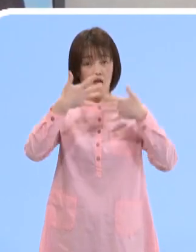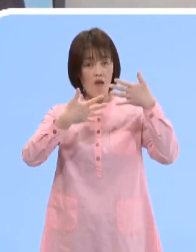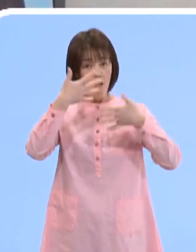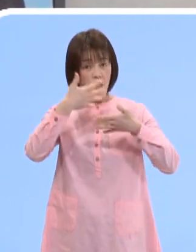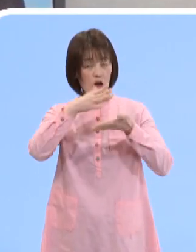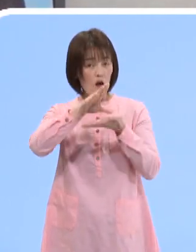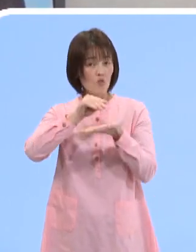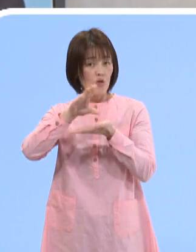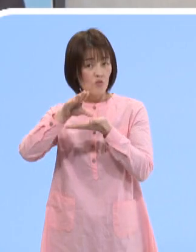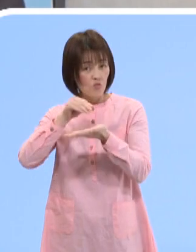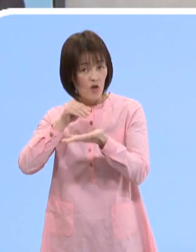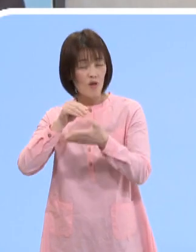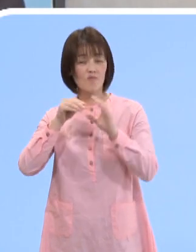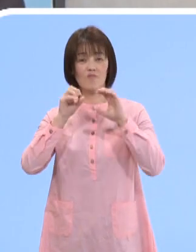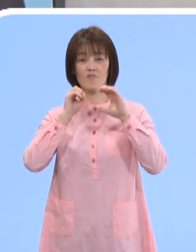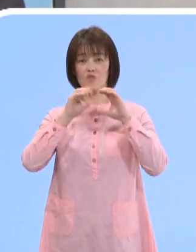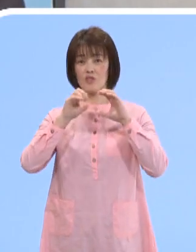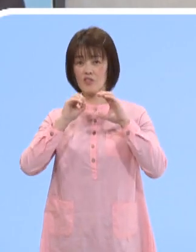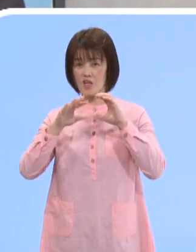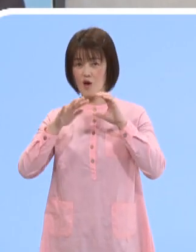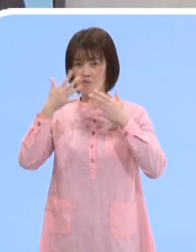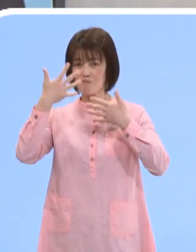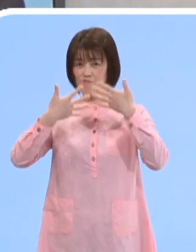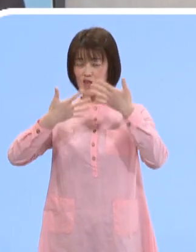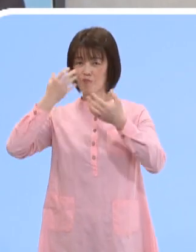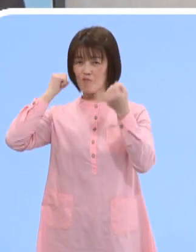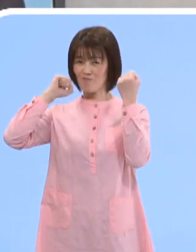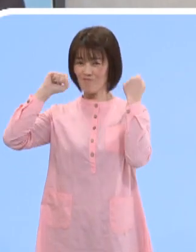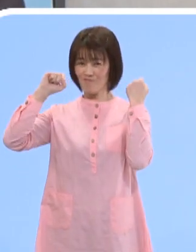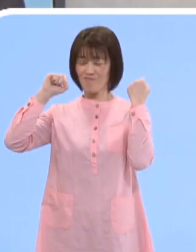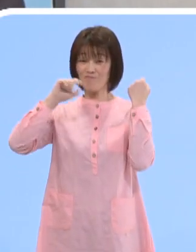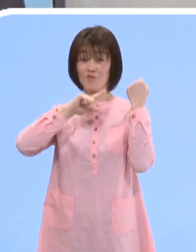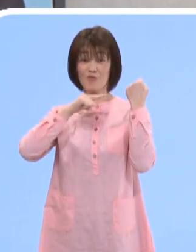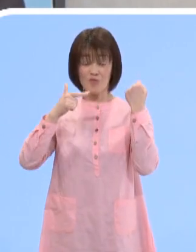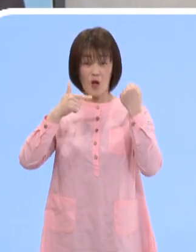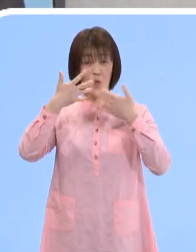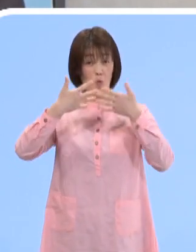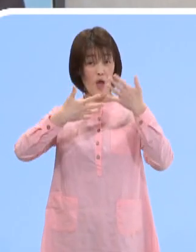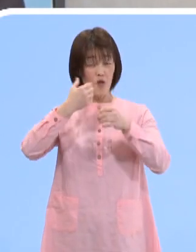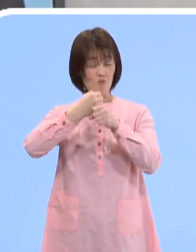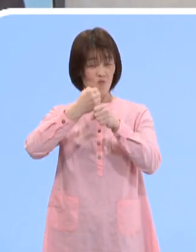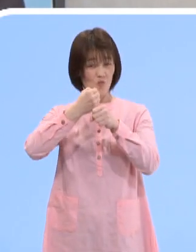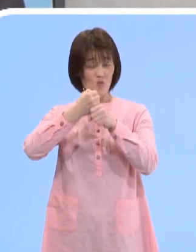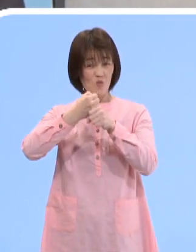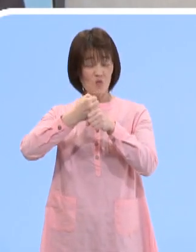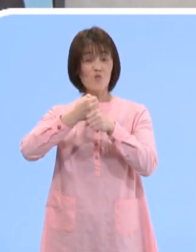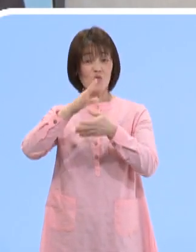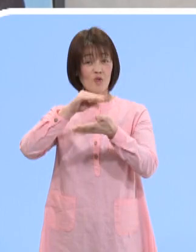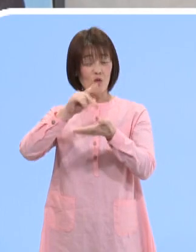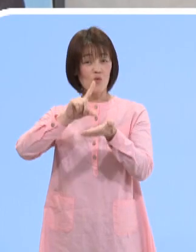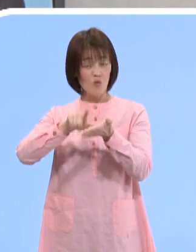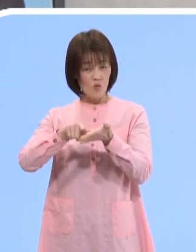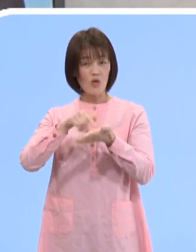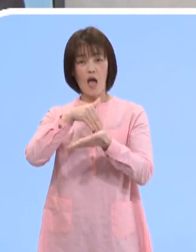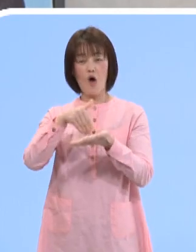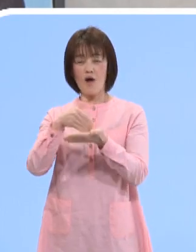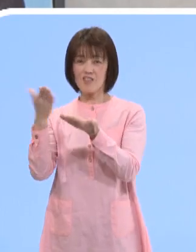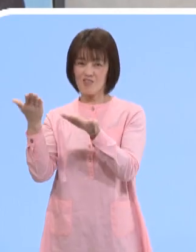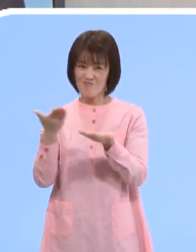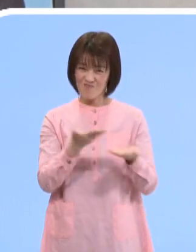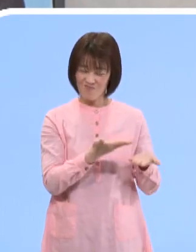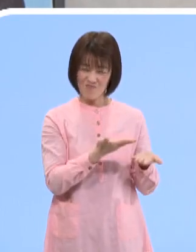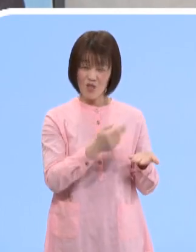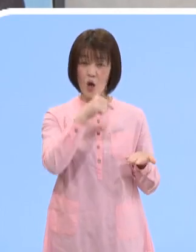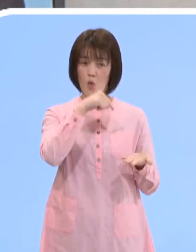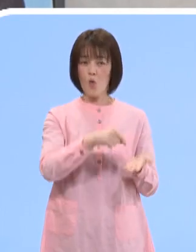映画の撮影とか、はい、CM とかテレビドラマとかですね、はい、そういう映像作品をですね、淡路島誘致しま